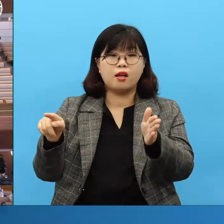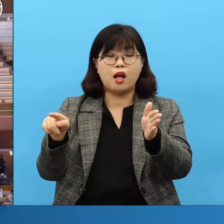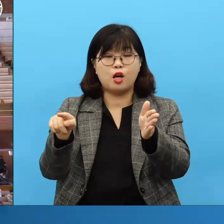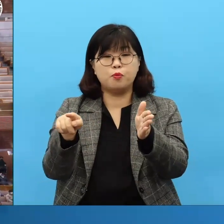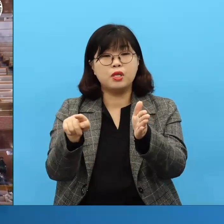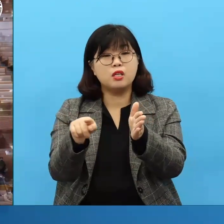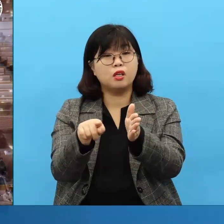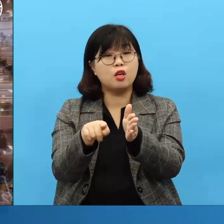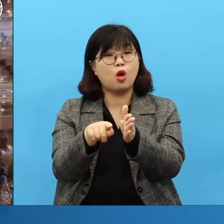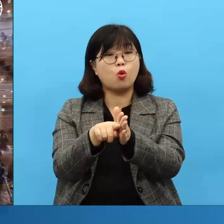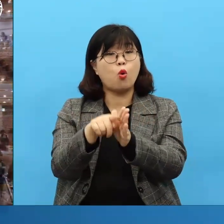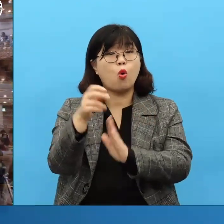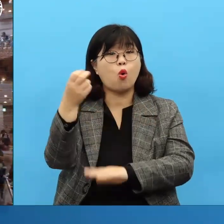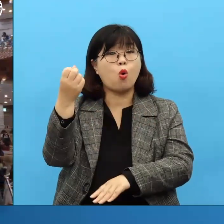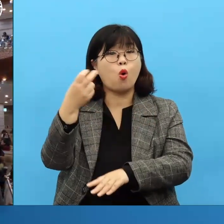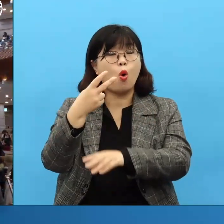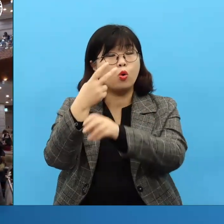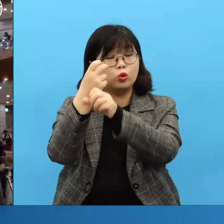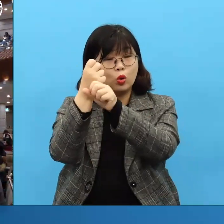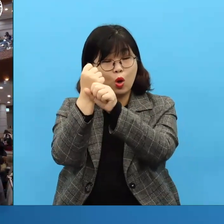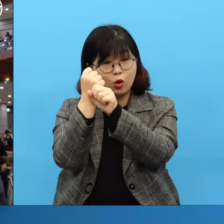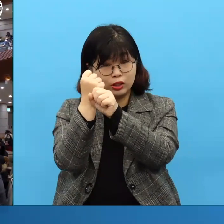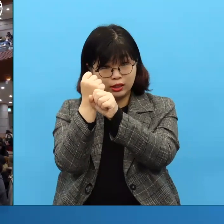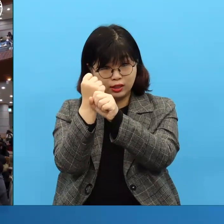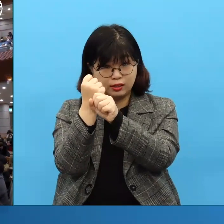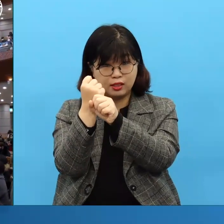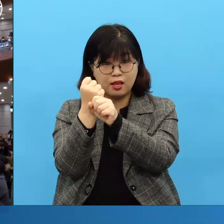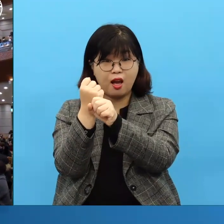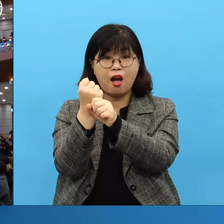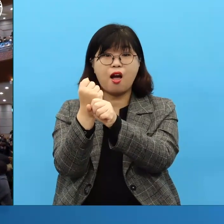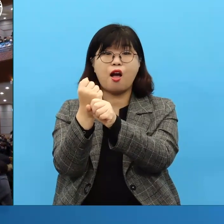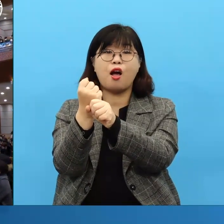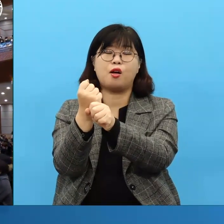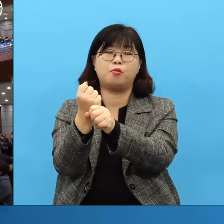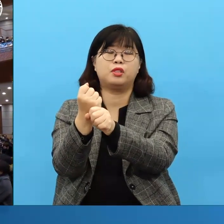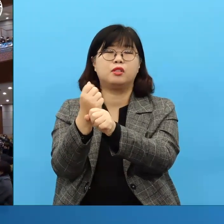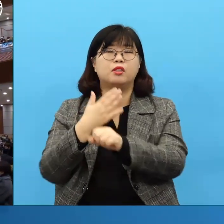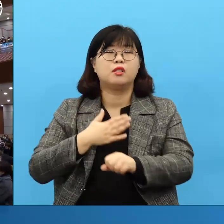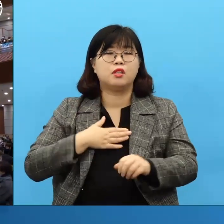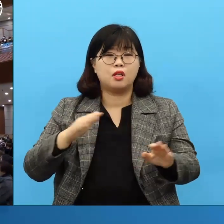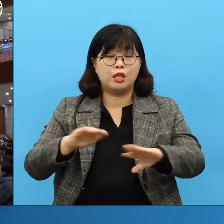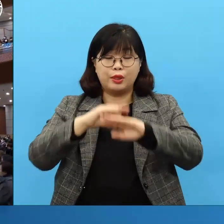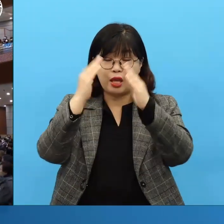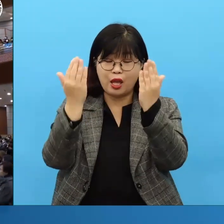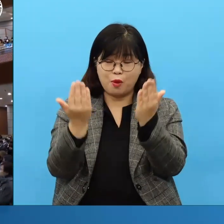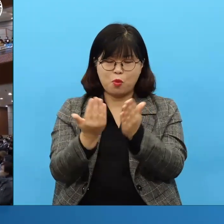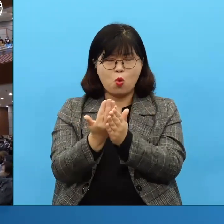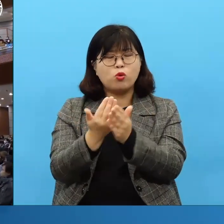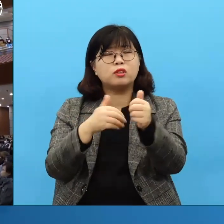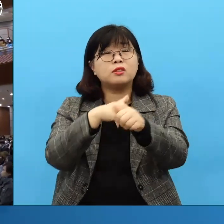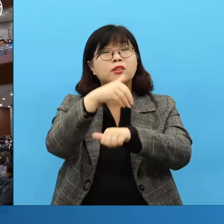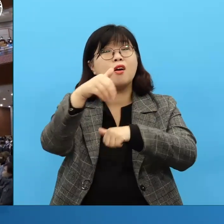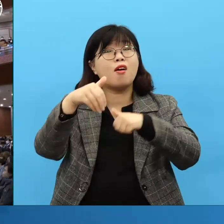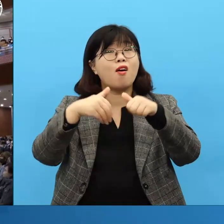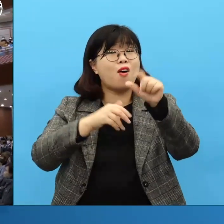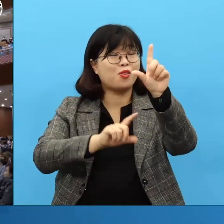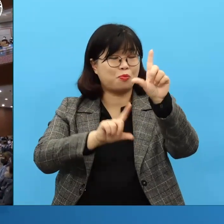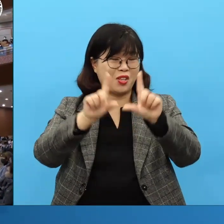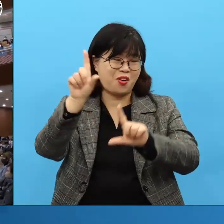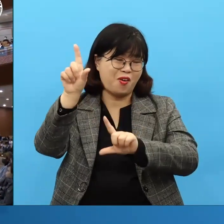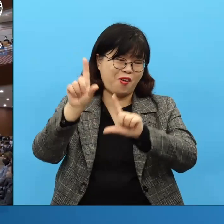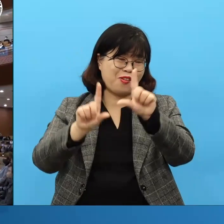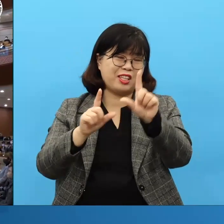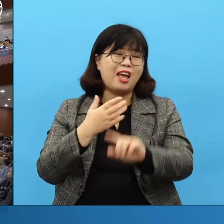내가 믿고 또 의지함은 내 모든